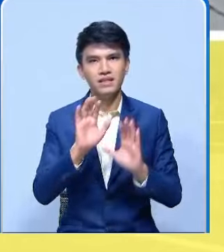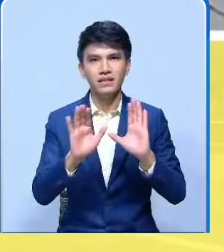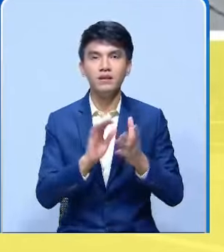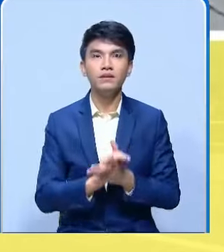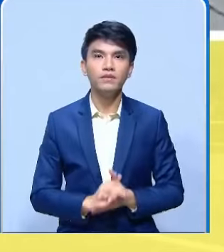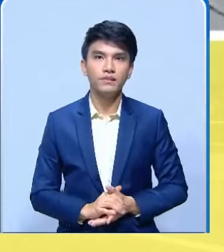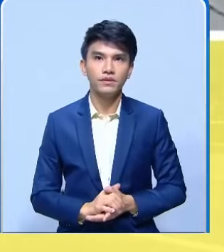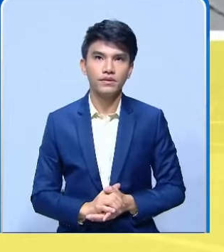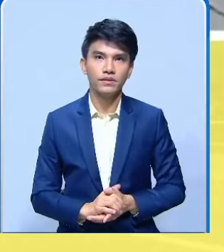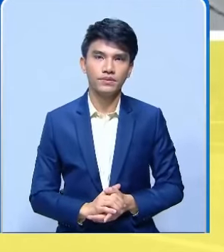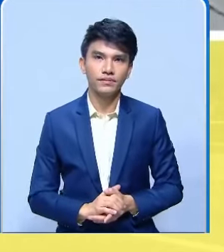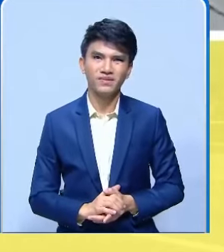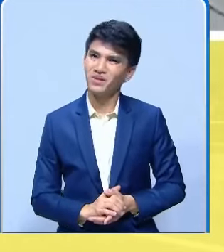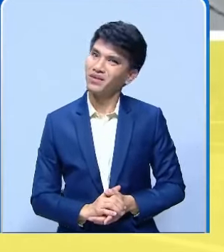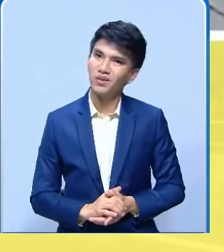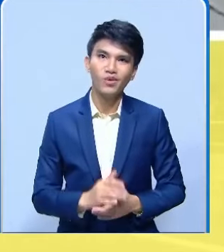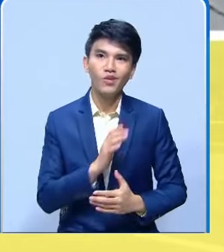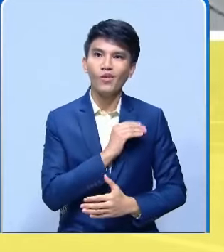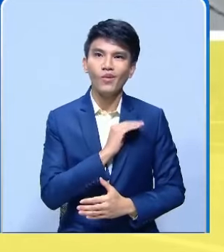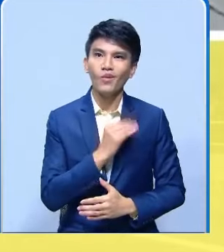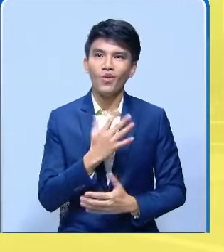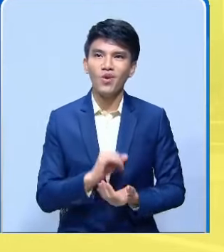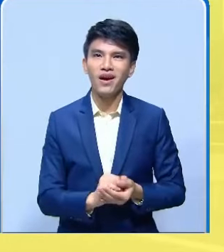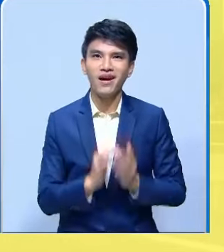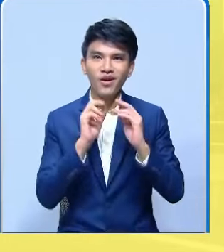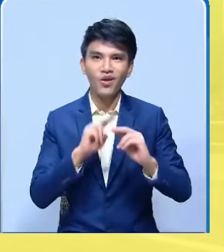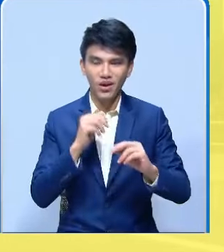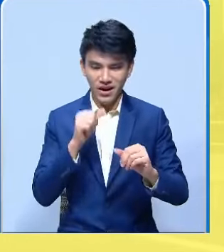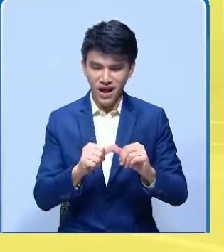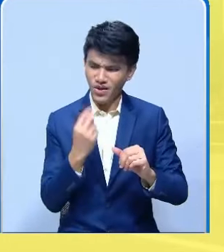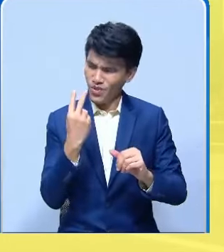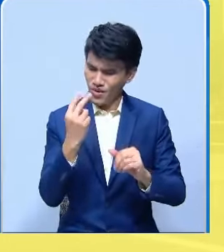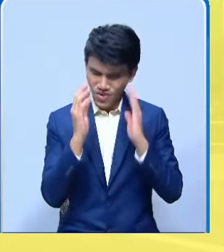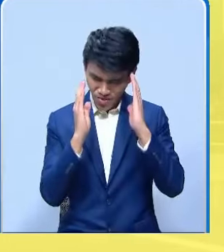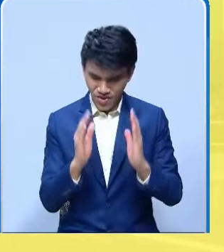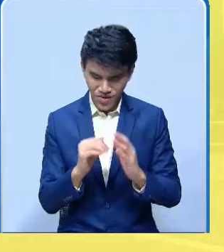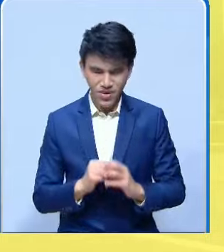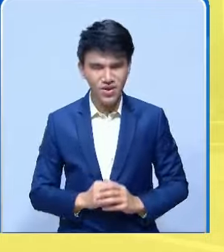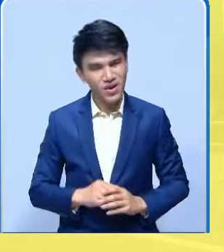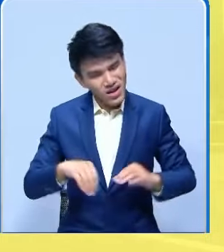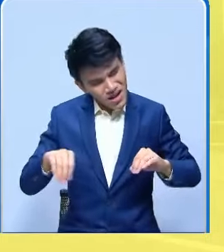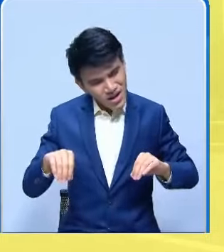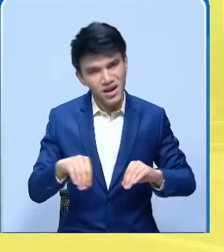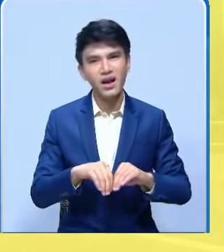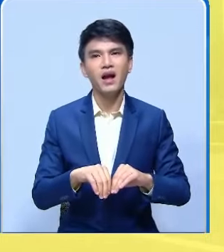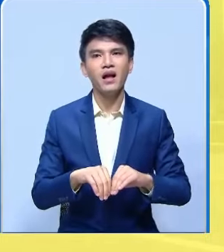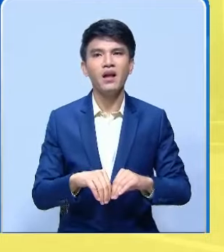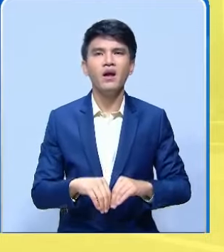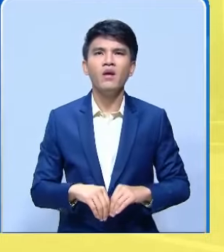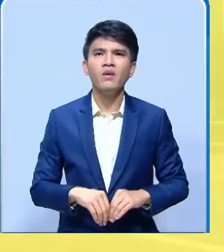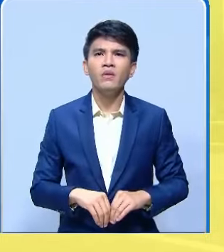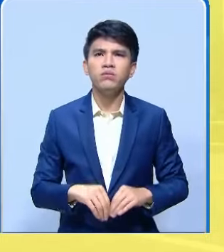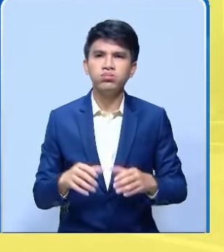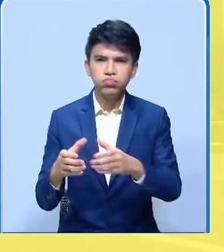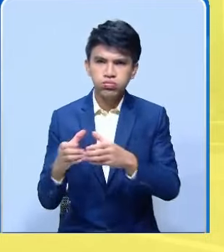ะ คือกล้ามีเด็กปั๊มอยู่2คนนะที่นั่งอยู่ที่เราเห็นนะนั่งหันหลังให้อยู่ใกล้ๆกับต้นผ้าป่ายังกล้าเอ